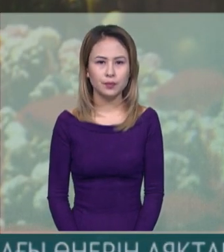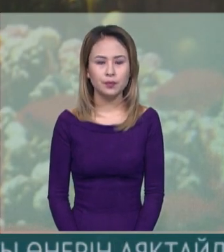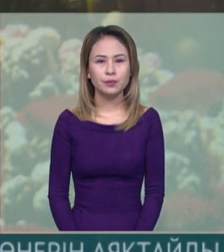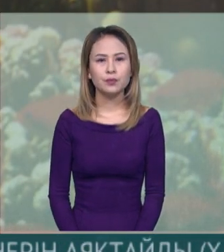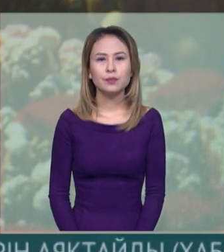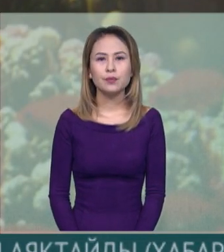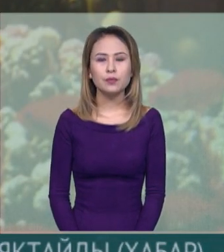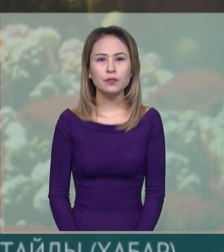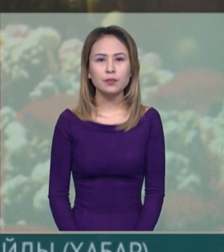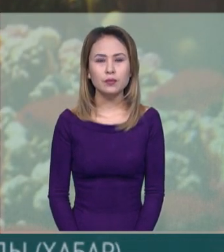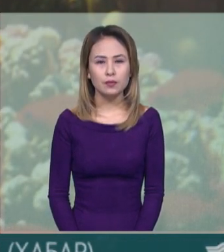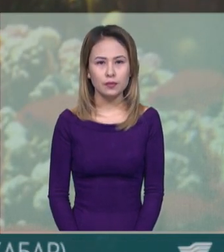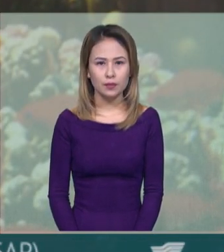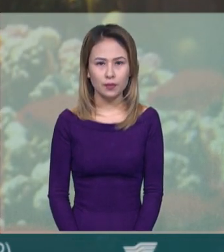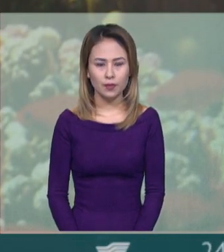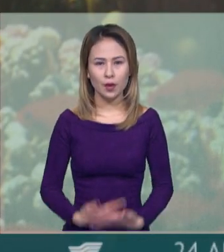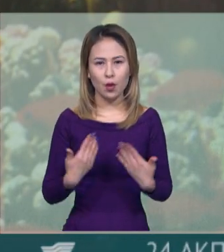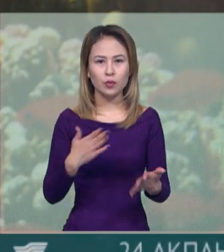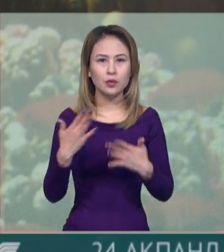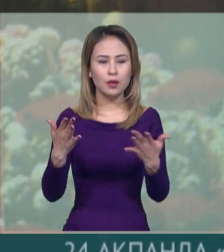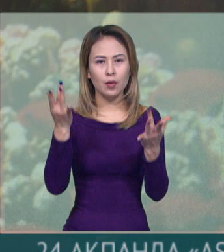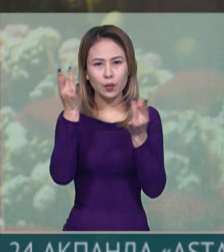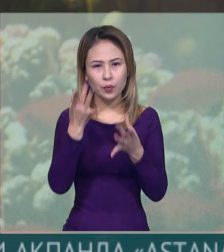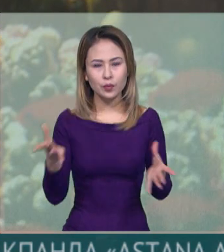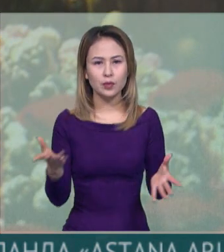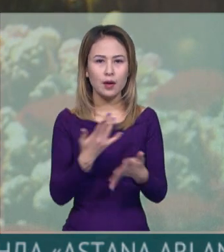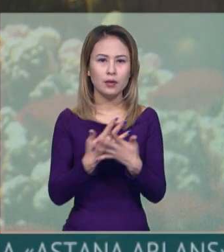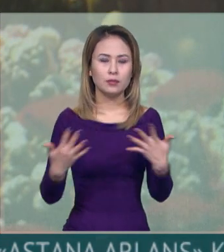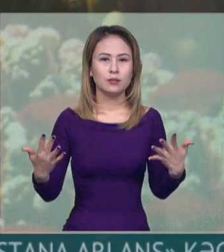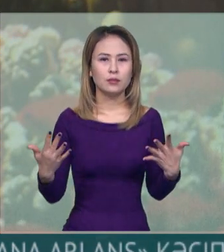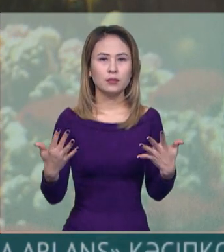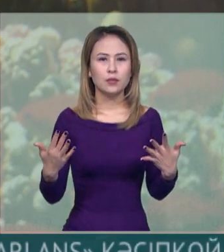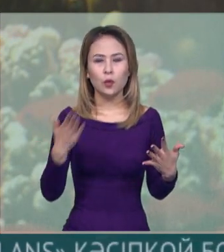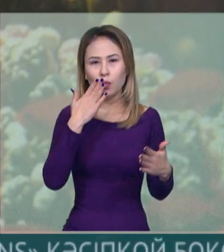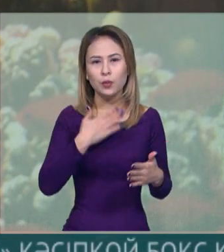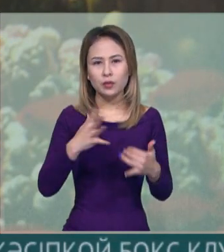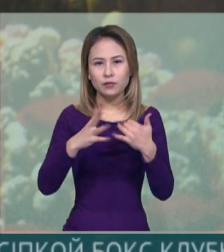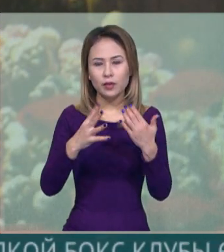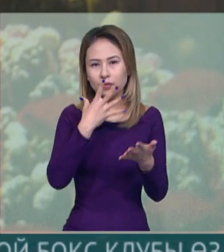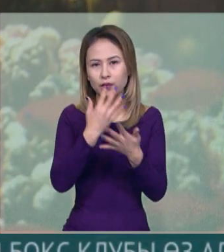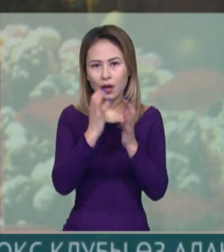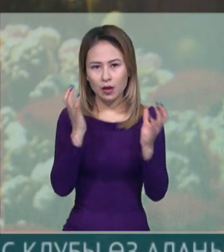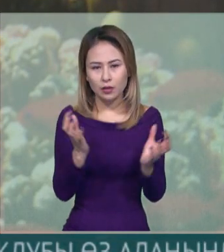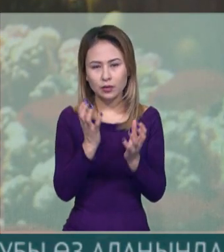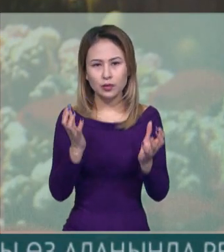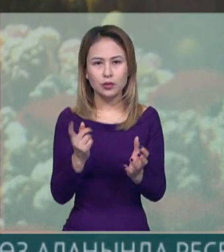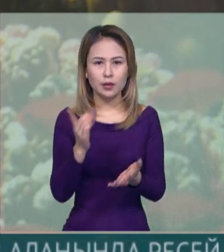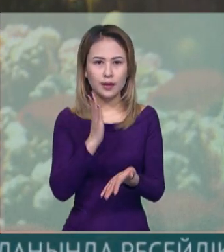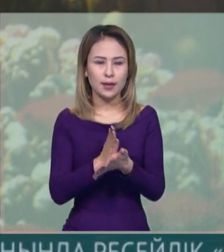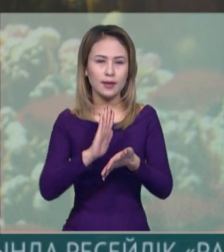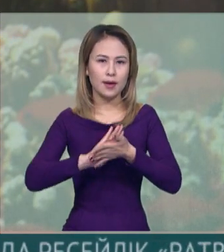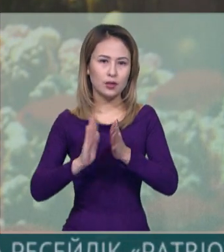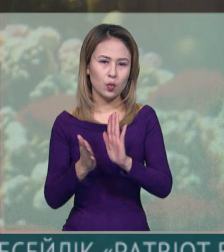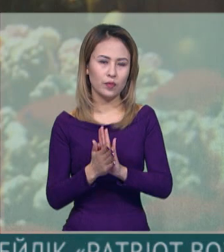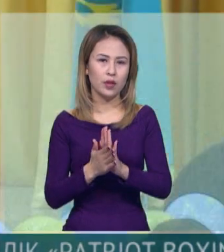Өздерінің жан жақтылығы, өзінің мәдениеті, ел танымы, көптеген осындай шарттар бар. Сол